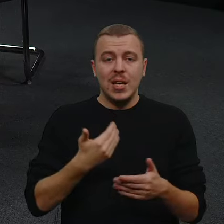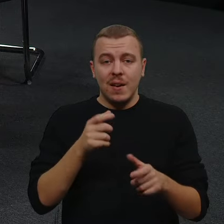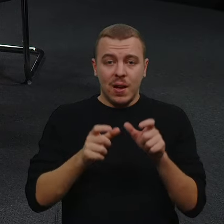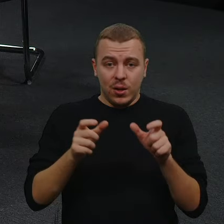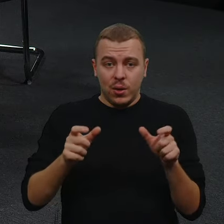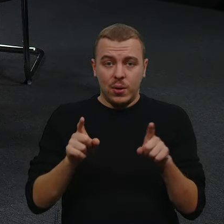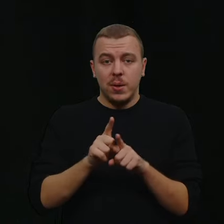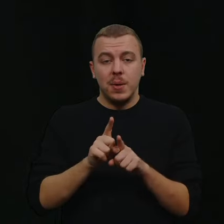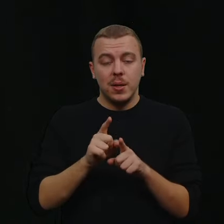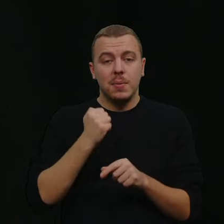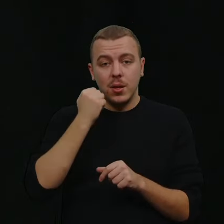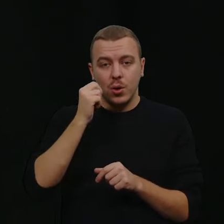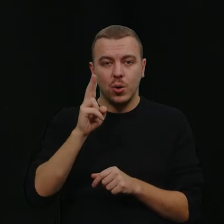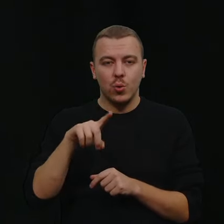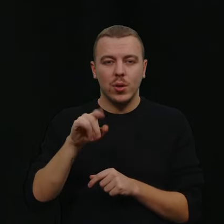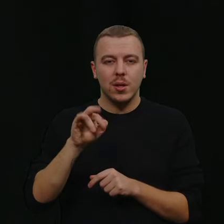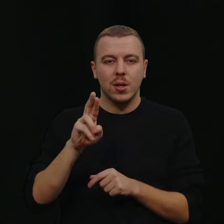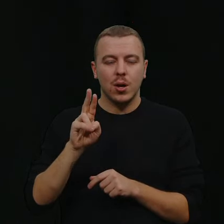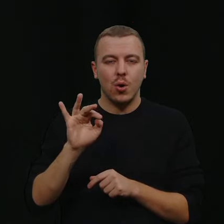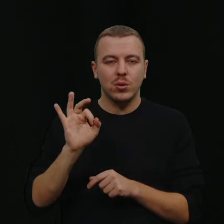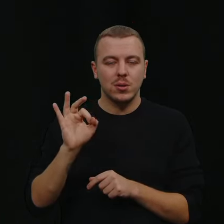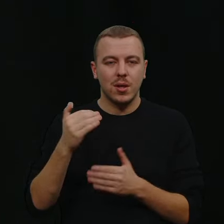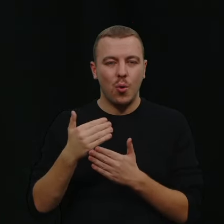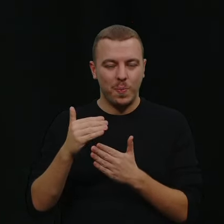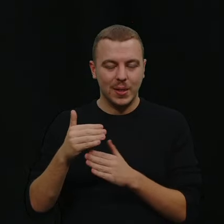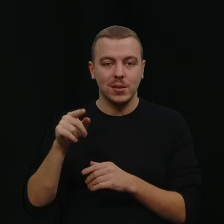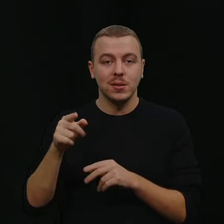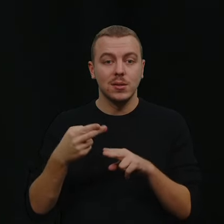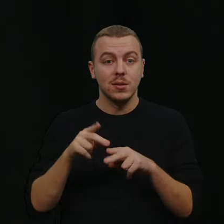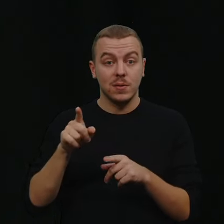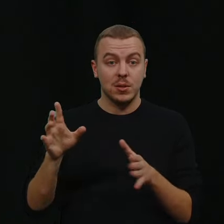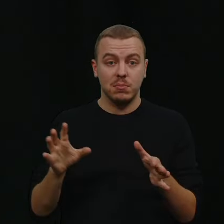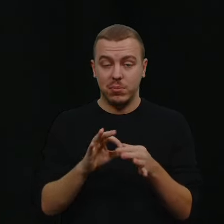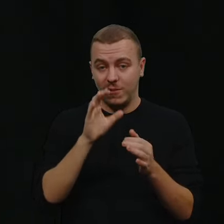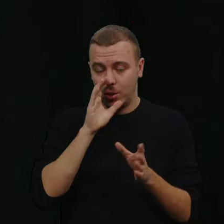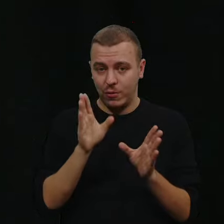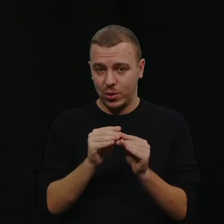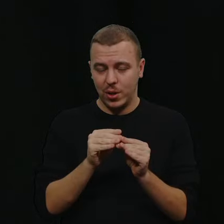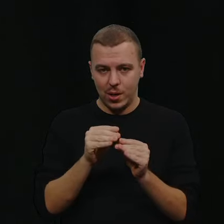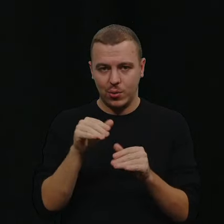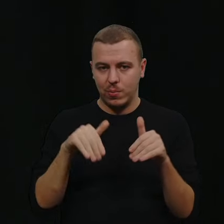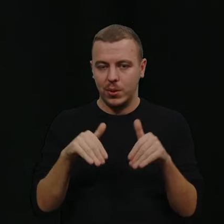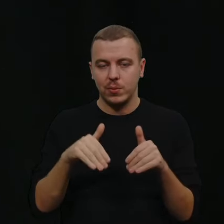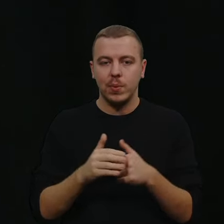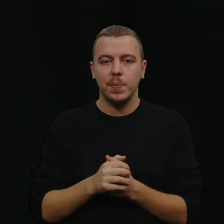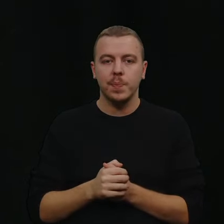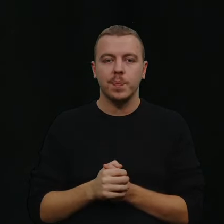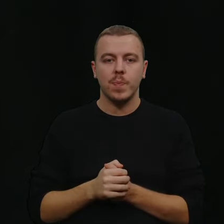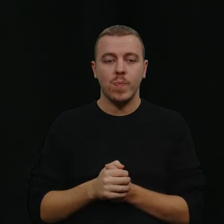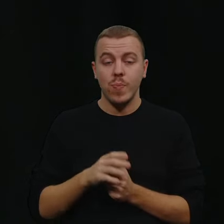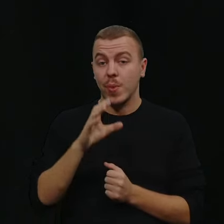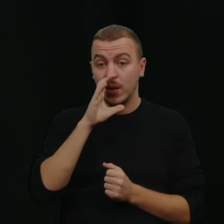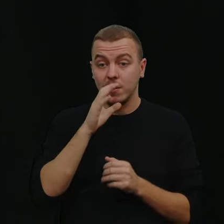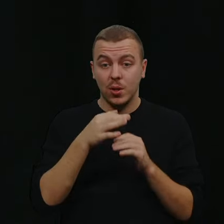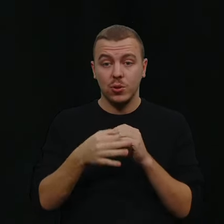gyventojams ir taip pat padėkoti Kudirkos naumiesčio gyventojams, dėl to, kad Kudirkos naumiestis yra prijungtas prie Vilkaviškio viso rajono, nes